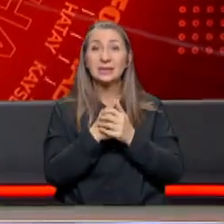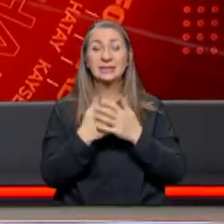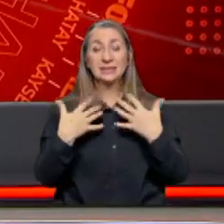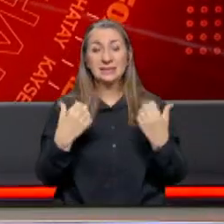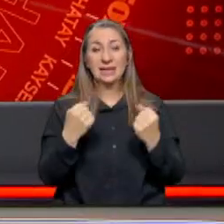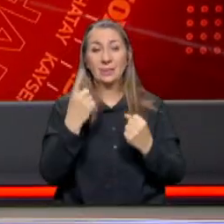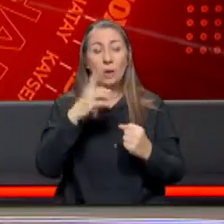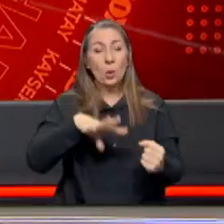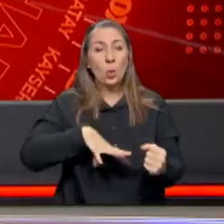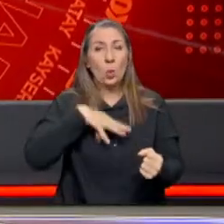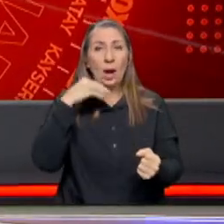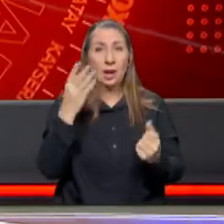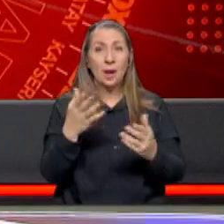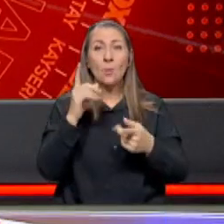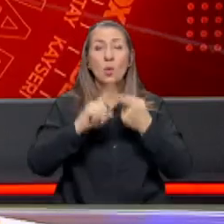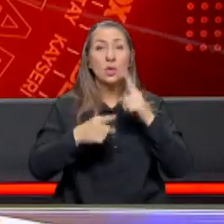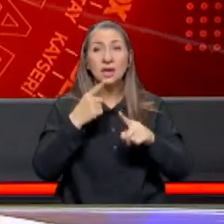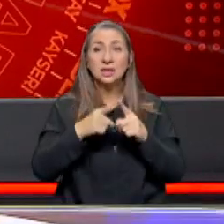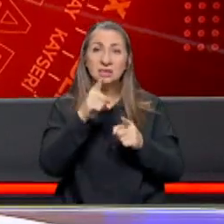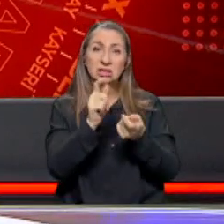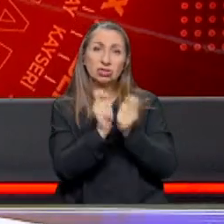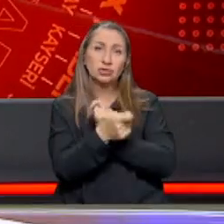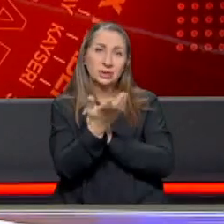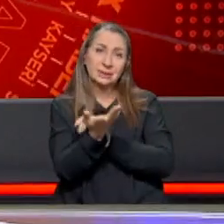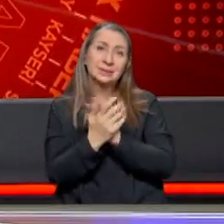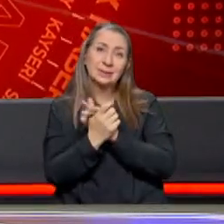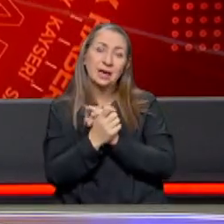sağlıklı bir ruh haline, politikalara